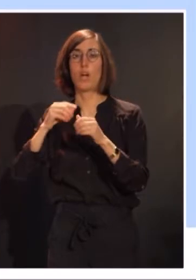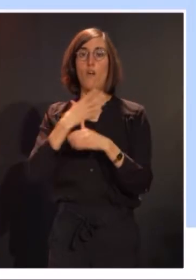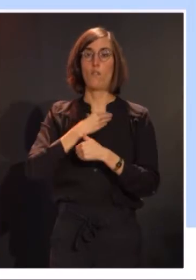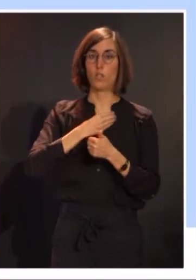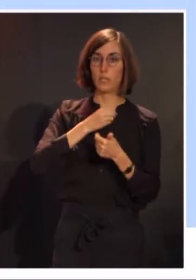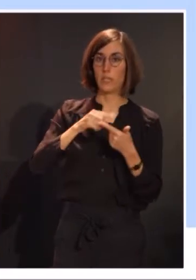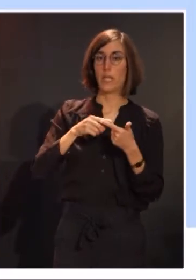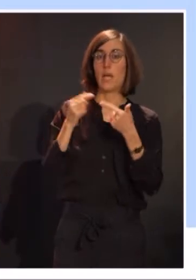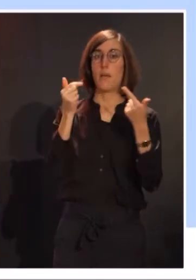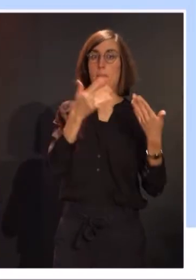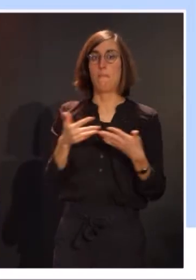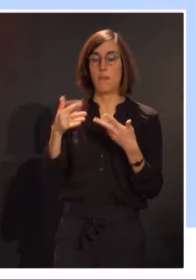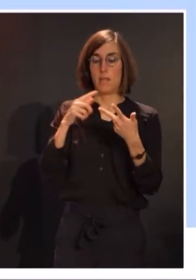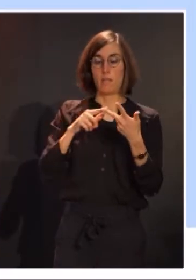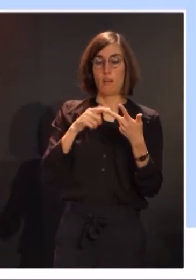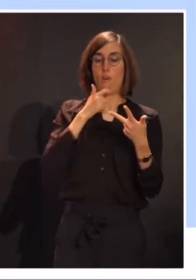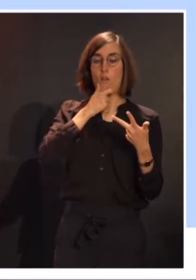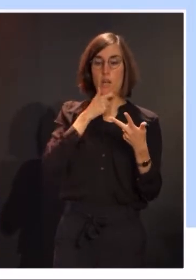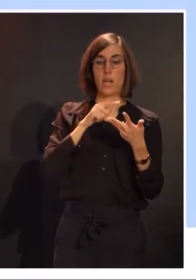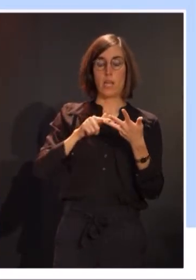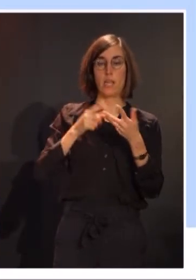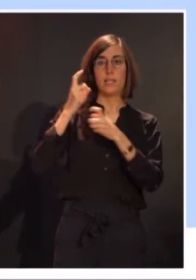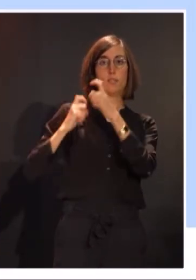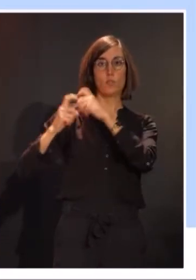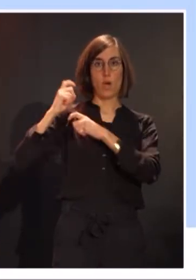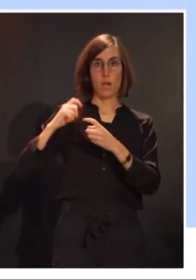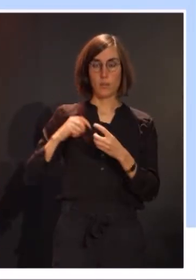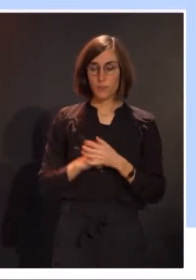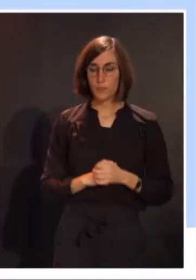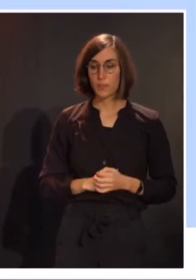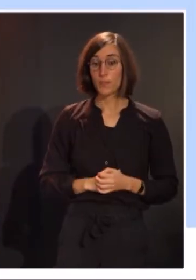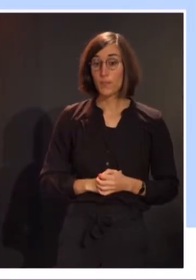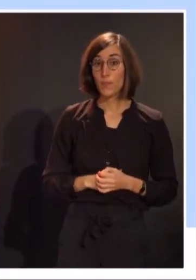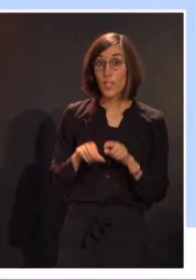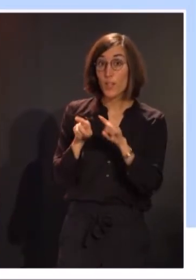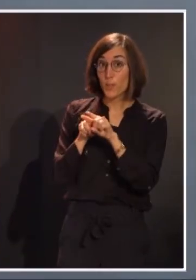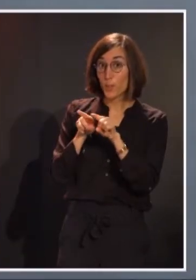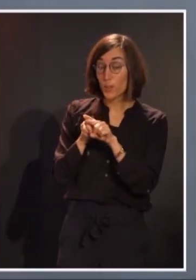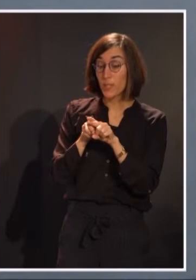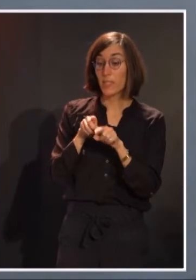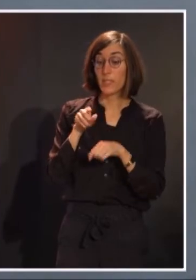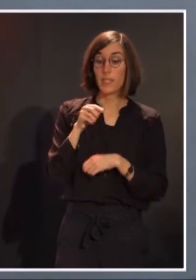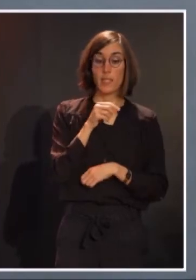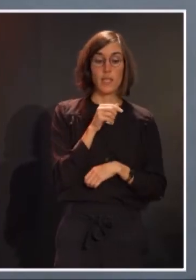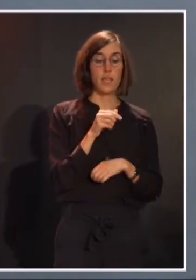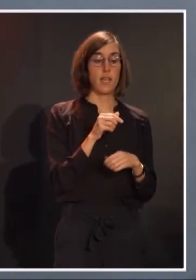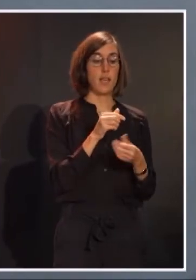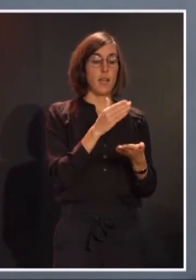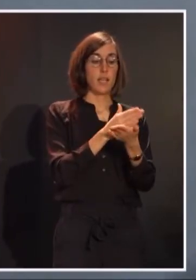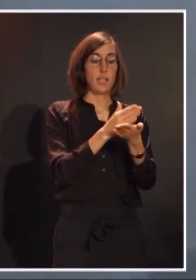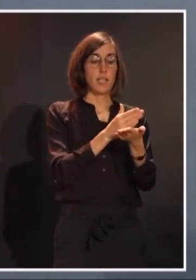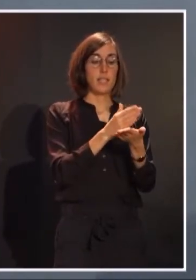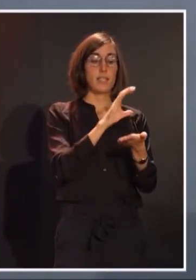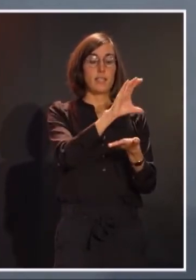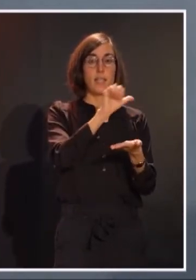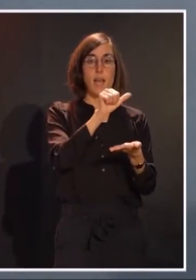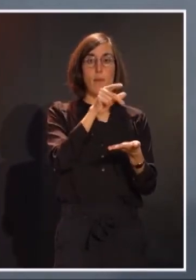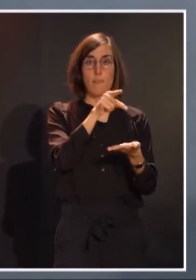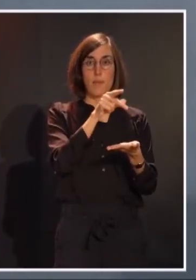anglais. Et puis elle réalise aussi certains TP avec la classe de CAP de première année.